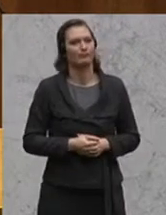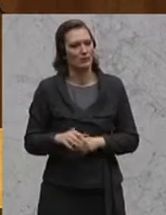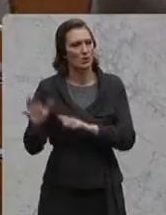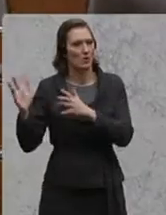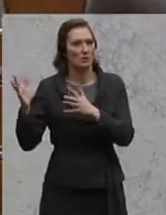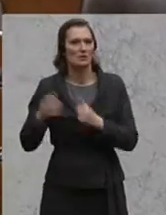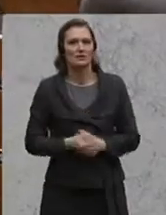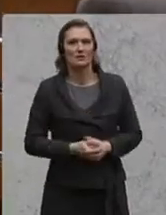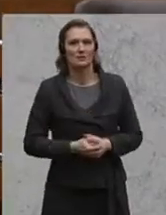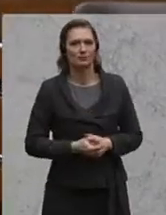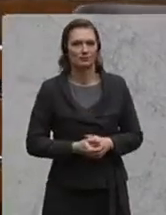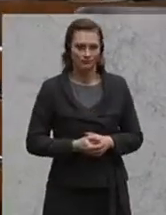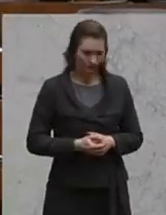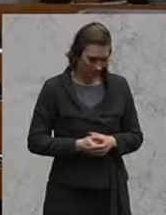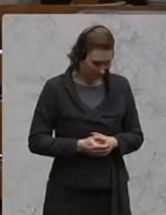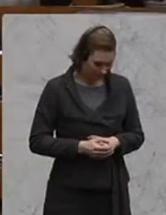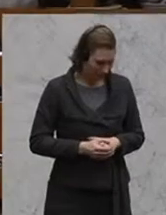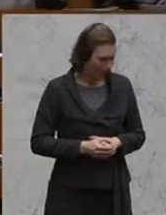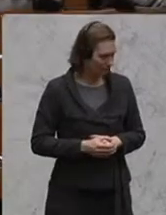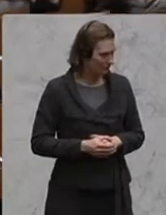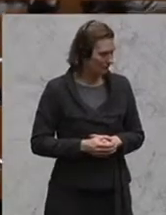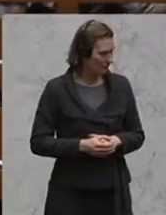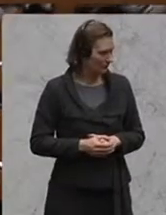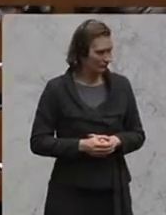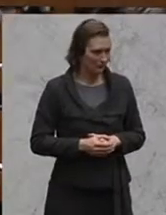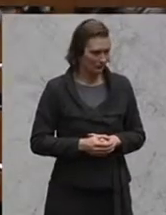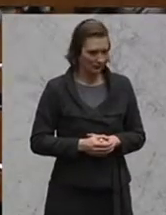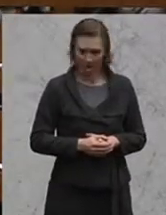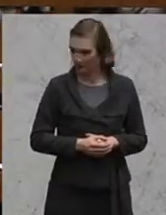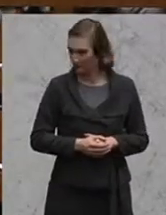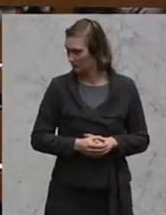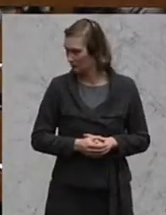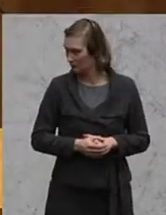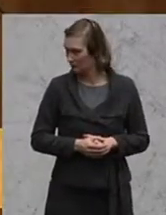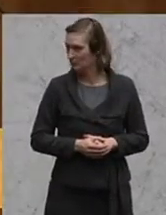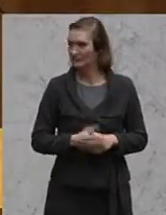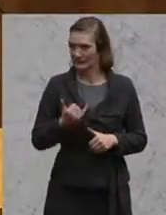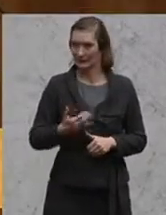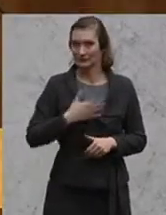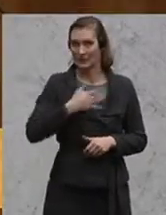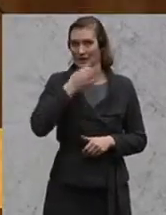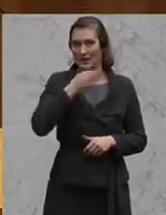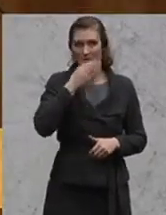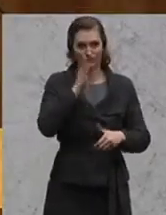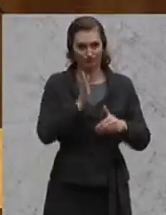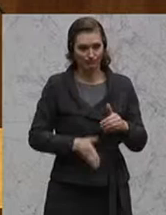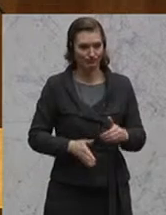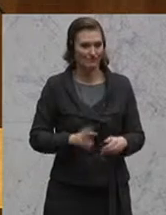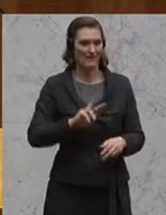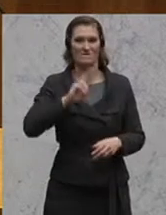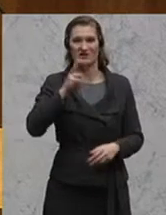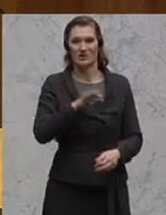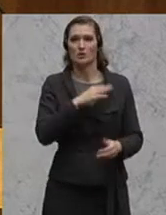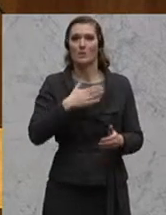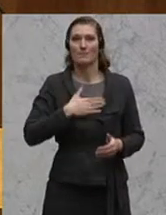Ich erlaube mir am Schluss meiner Rede unseren Vizekanzler und Parteiobmann